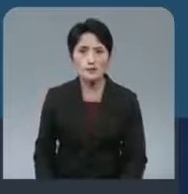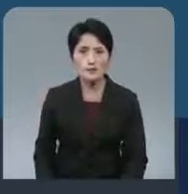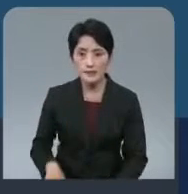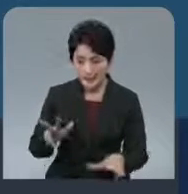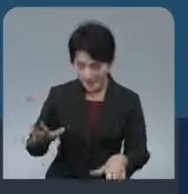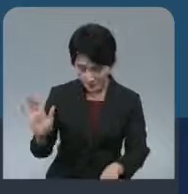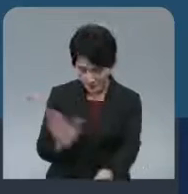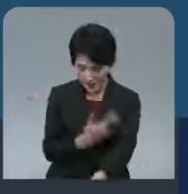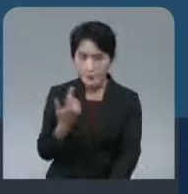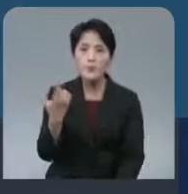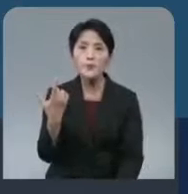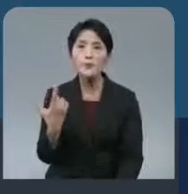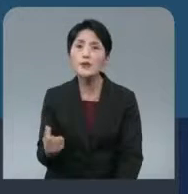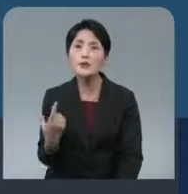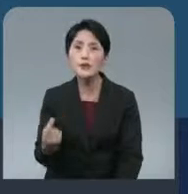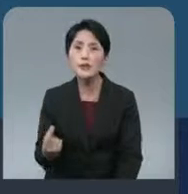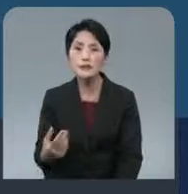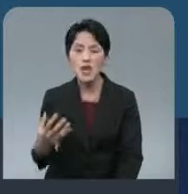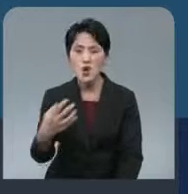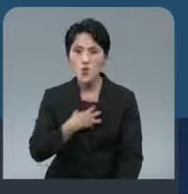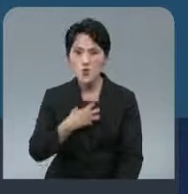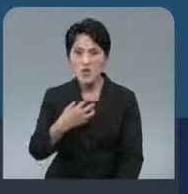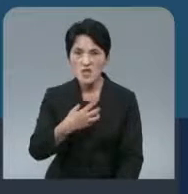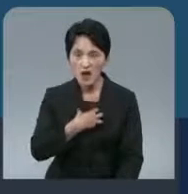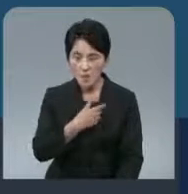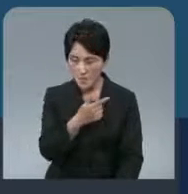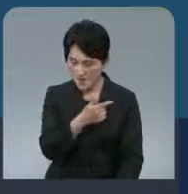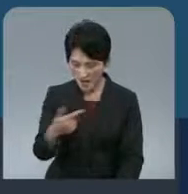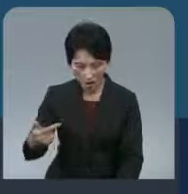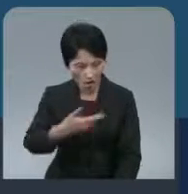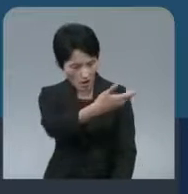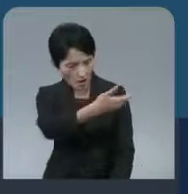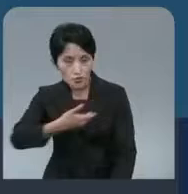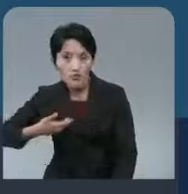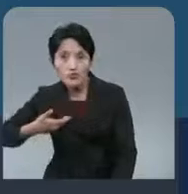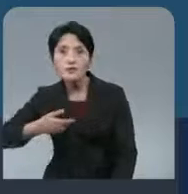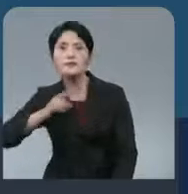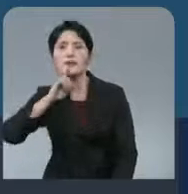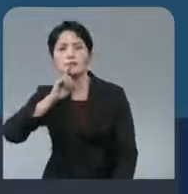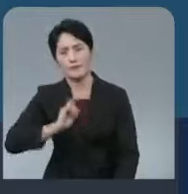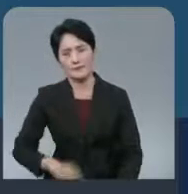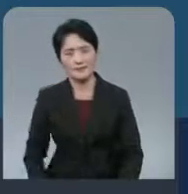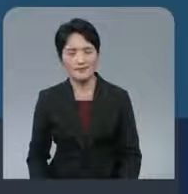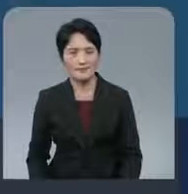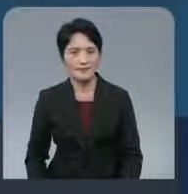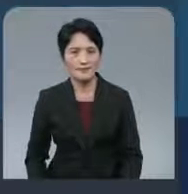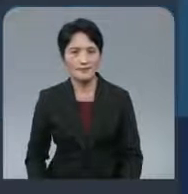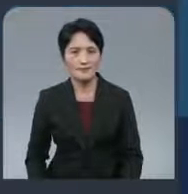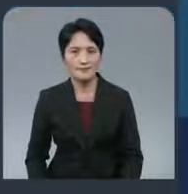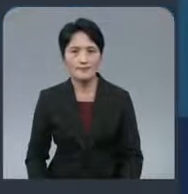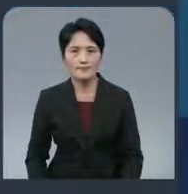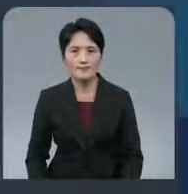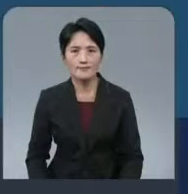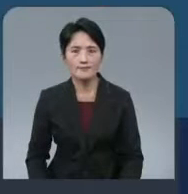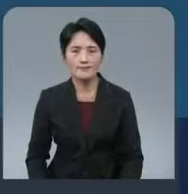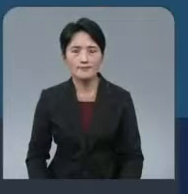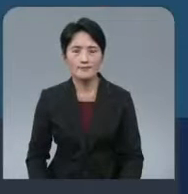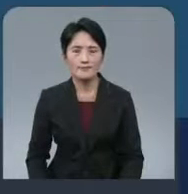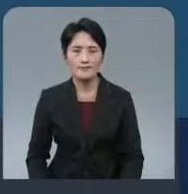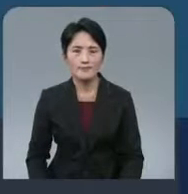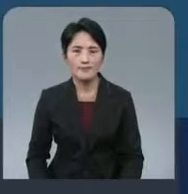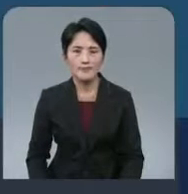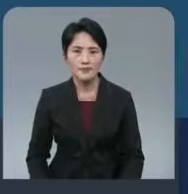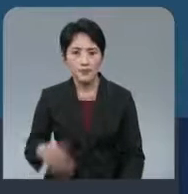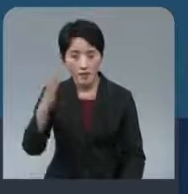16 et le 26 août après kim jang la soeur de son dirigeant suprême hier c'est aujourd'hui au tour de kim myong chol